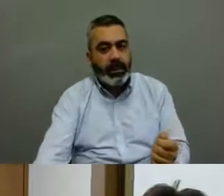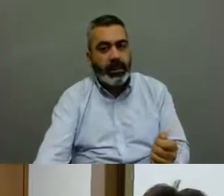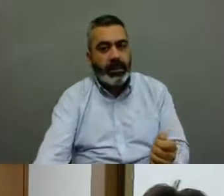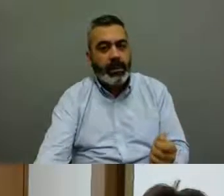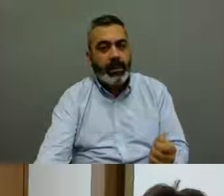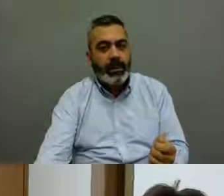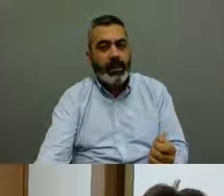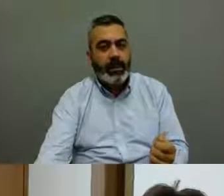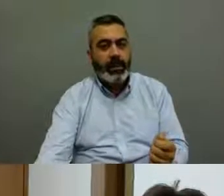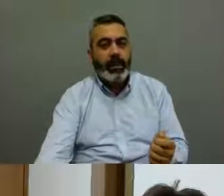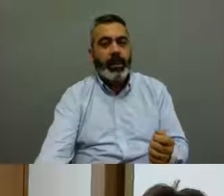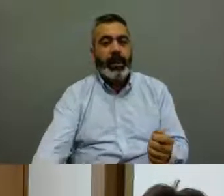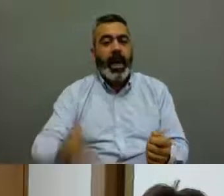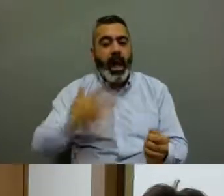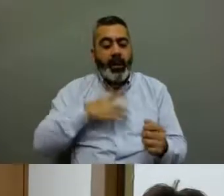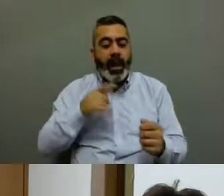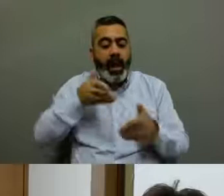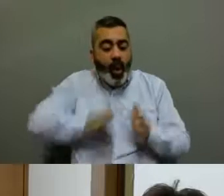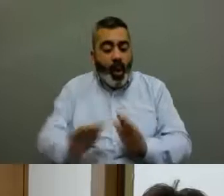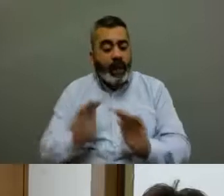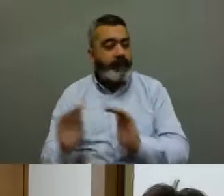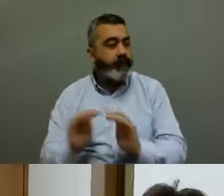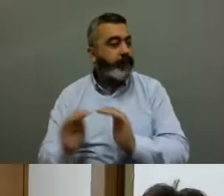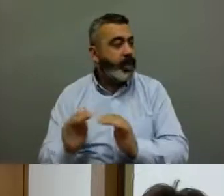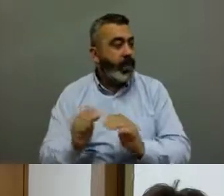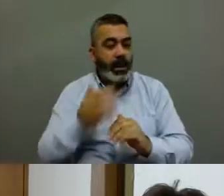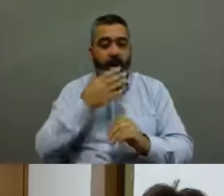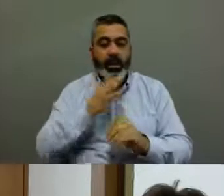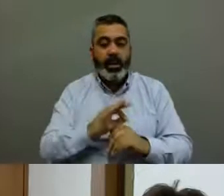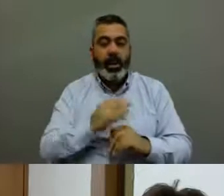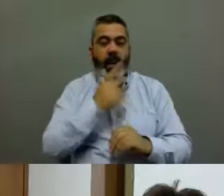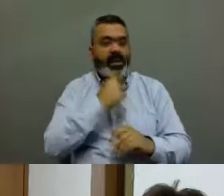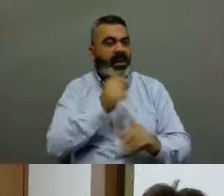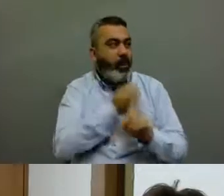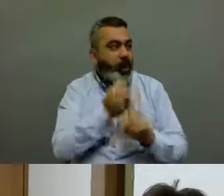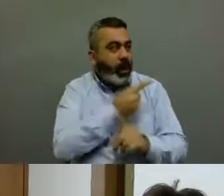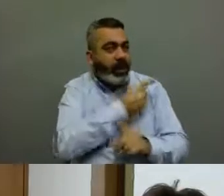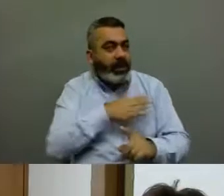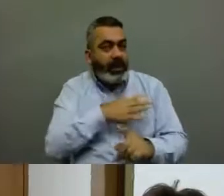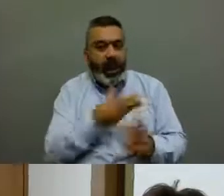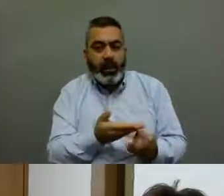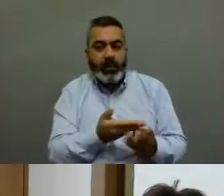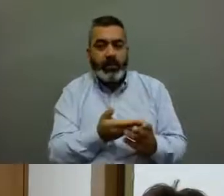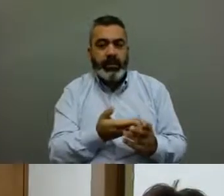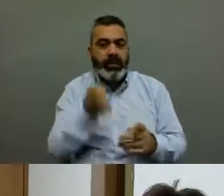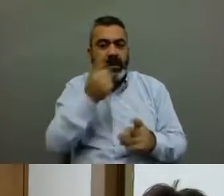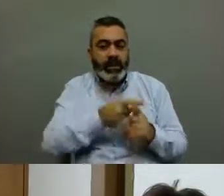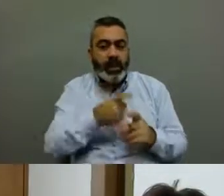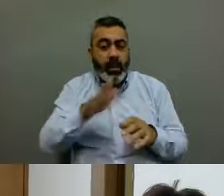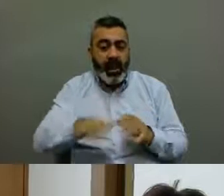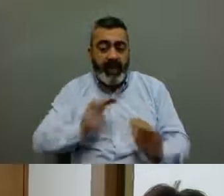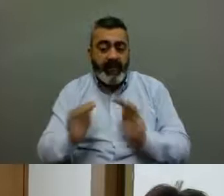προστατέψει σε εισαγωγικά το παιδί, γιατί πίστεψε ότι ίσως θα γίνει κάποιο είδους bullying ή θα αναστοτευτεί το παιδάκι και